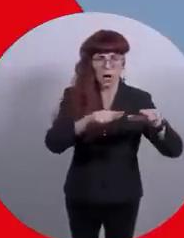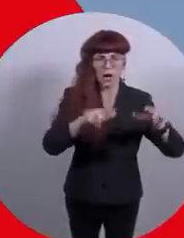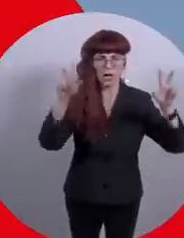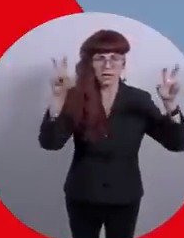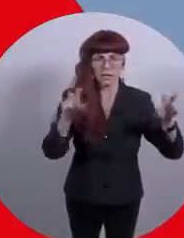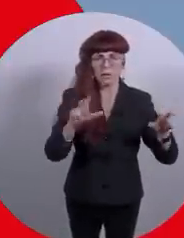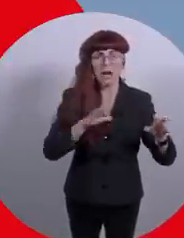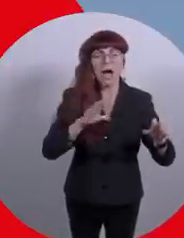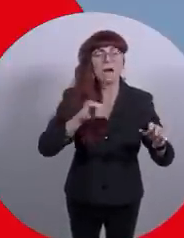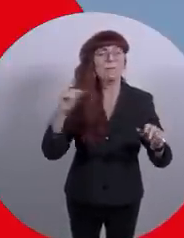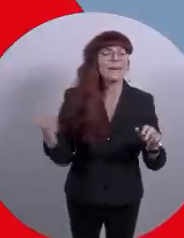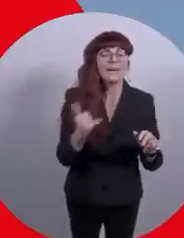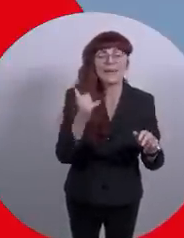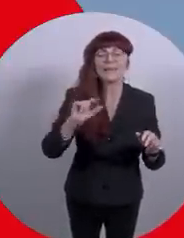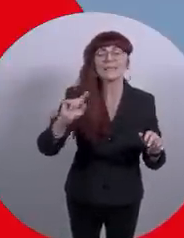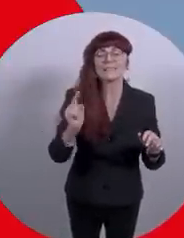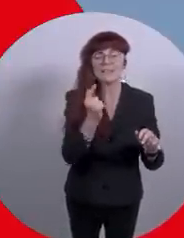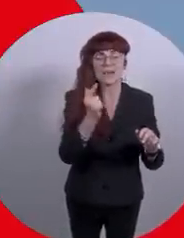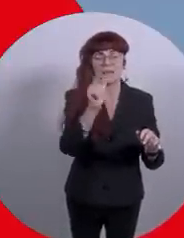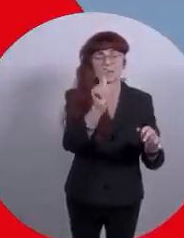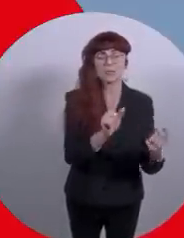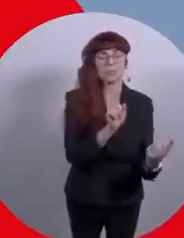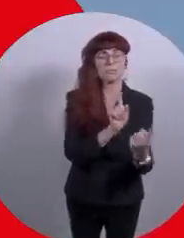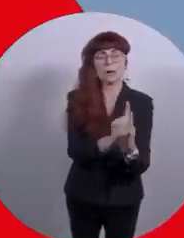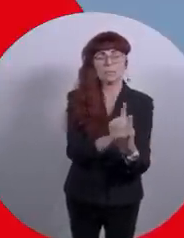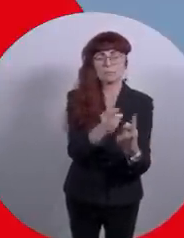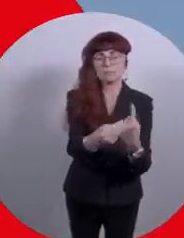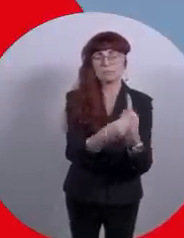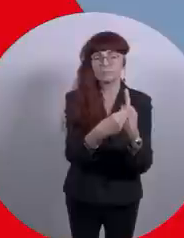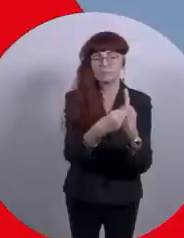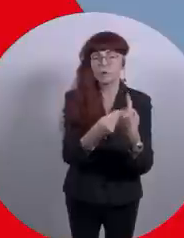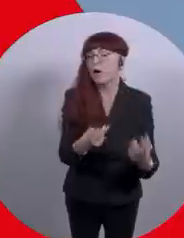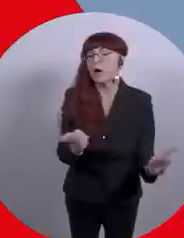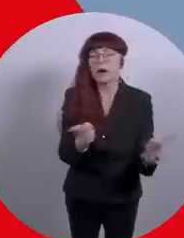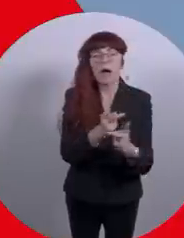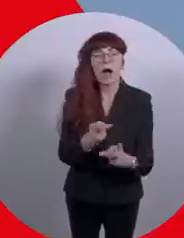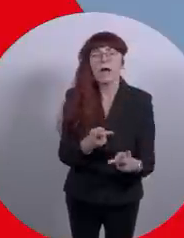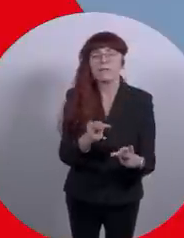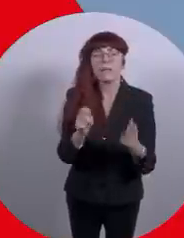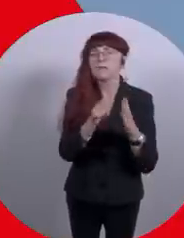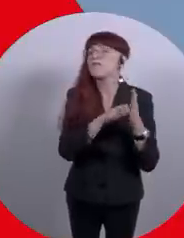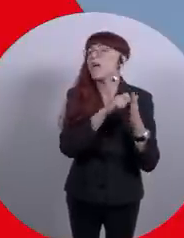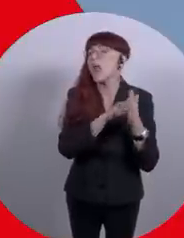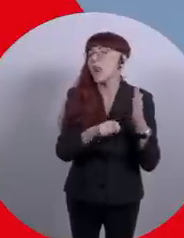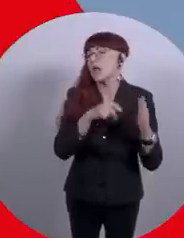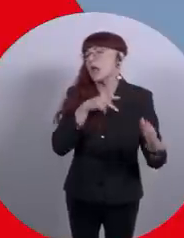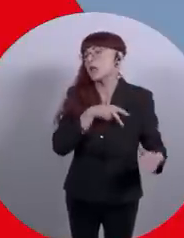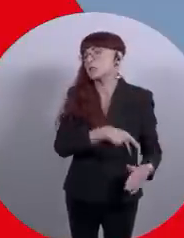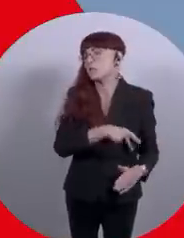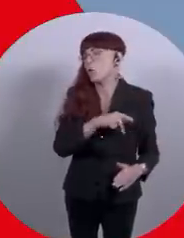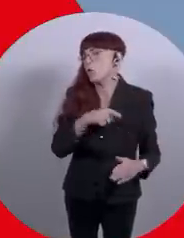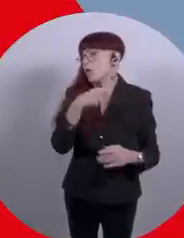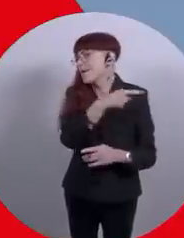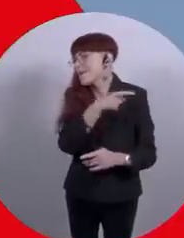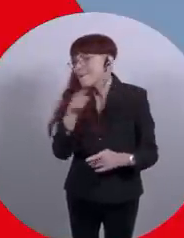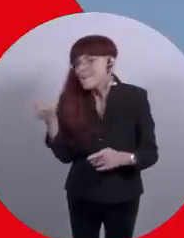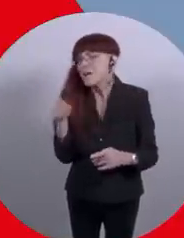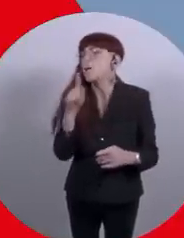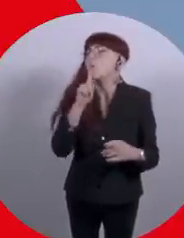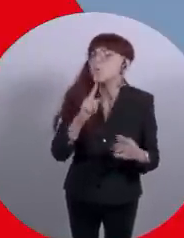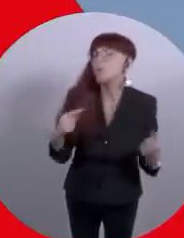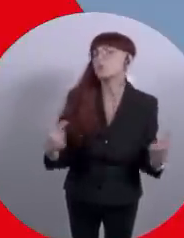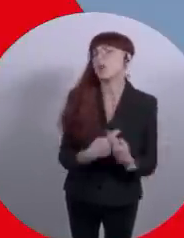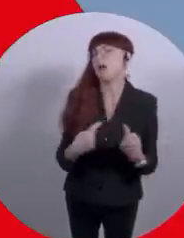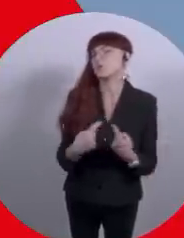zweite mit dem ich gesprochen hat zu uns gesagt echt kann man nicht hören ihr streitet nur und deshalb glaube das wichtigste ist heute